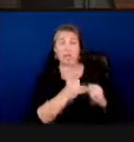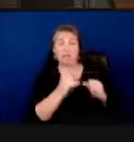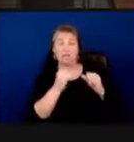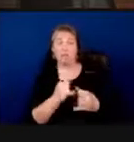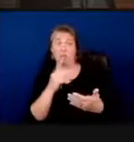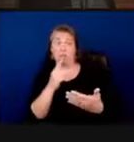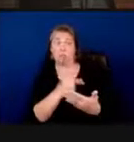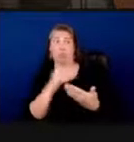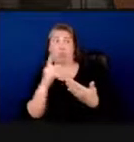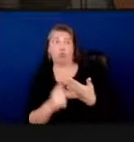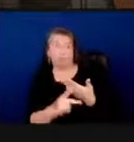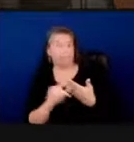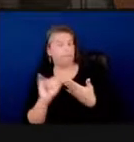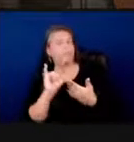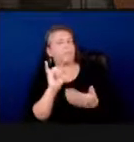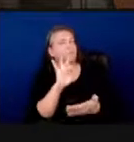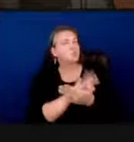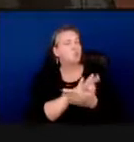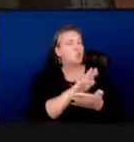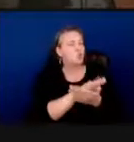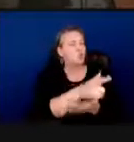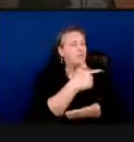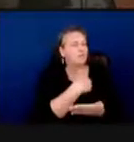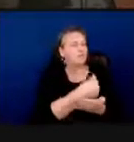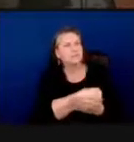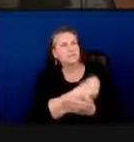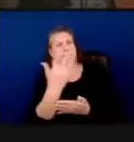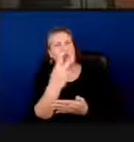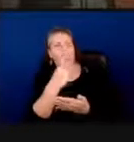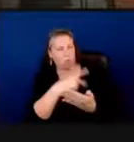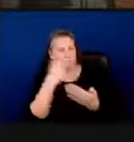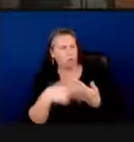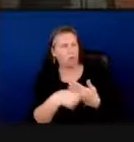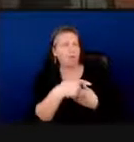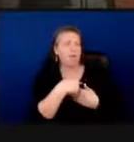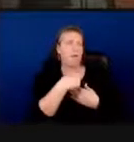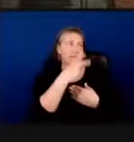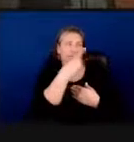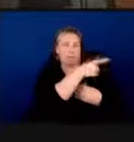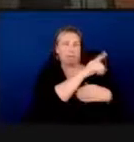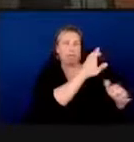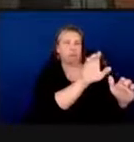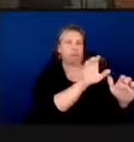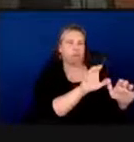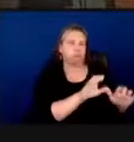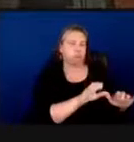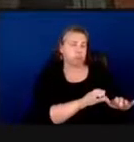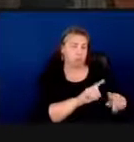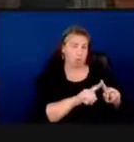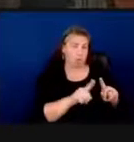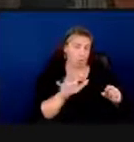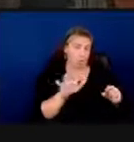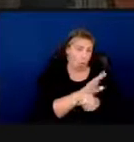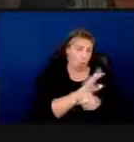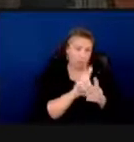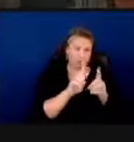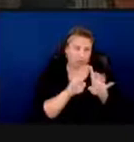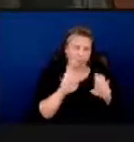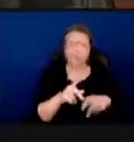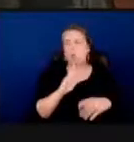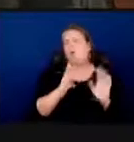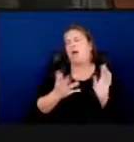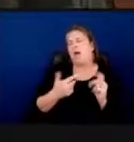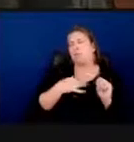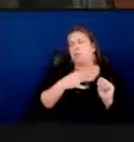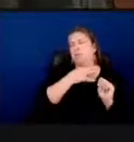zinafanya kazi katika kiwango cha wilaya au katika viwango vipi?